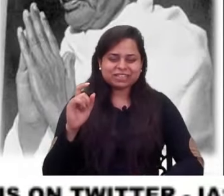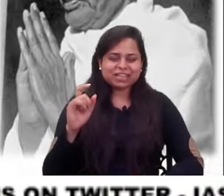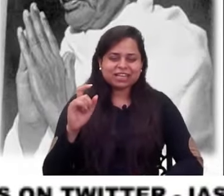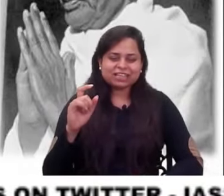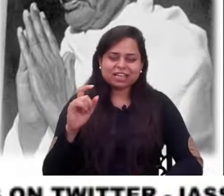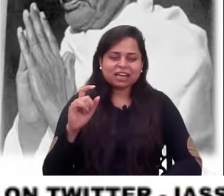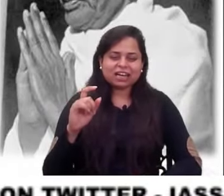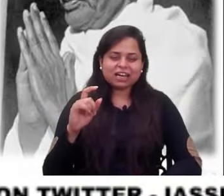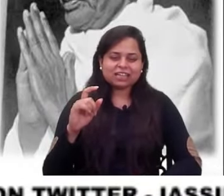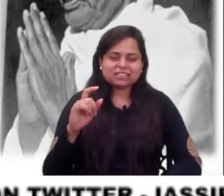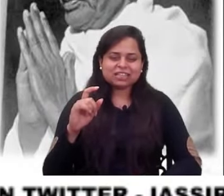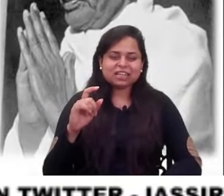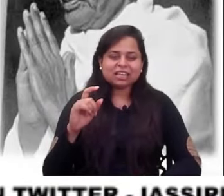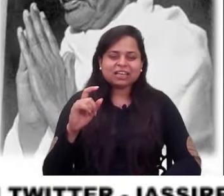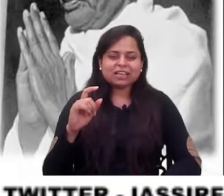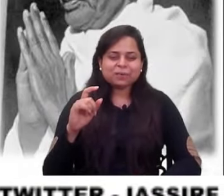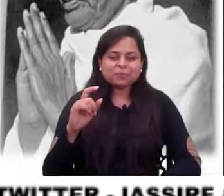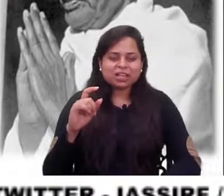यह